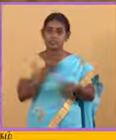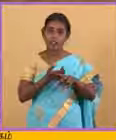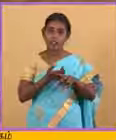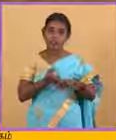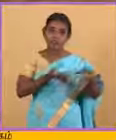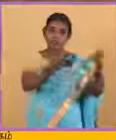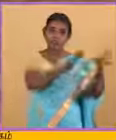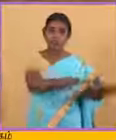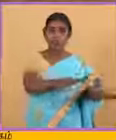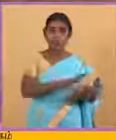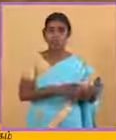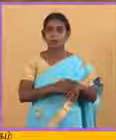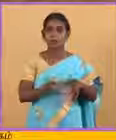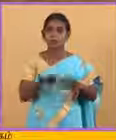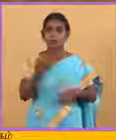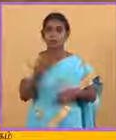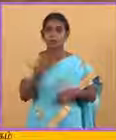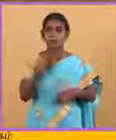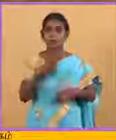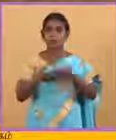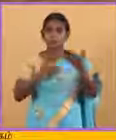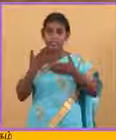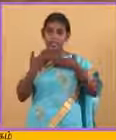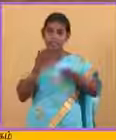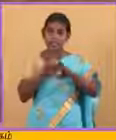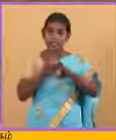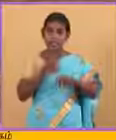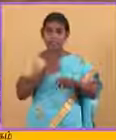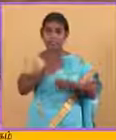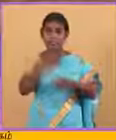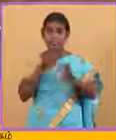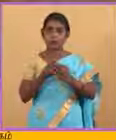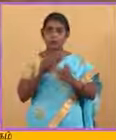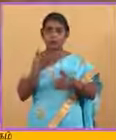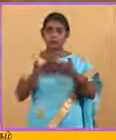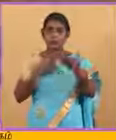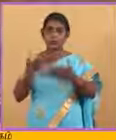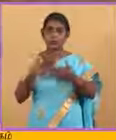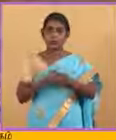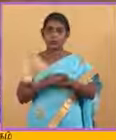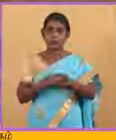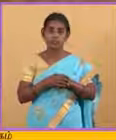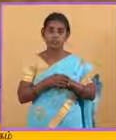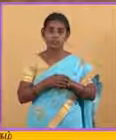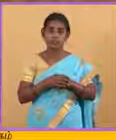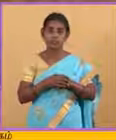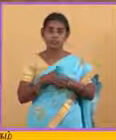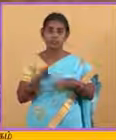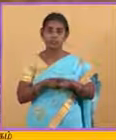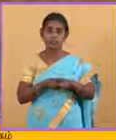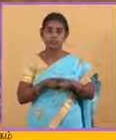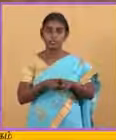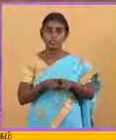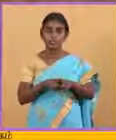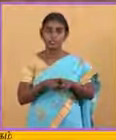விட்டுப்போ. புரிகிறதா மாணவ செல்வங்களே? என்ன செய்ய சொல்லியிருக்காரு? அந்த கல் அவரை குத்துனது மாதிரி நீ பின்னாடி வர வரையும் குத்துமா.